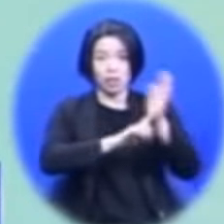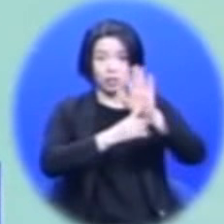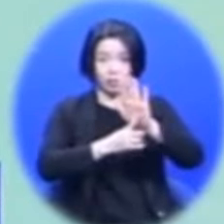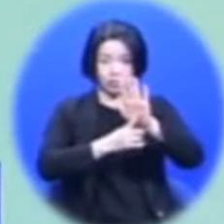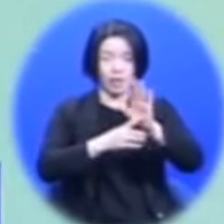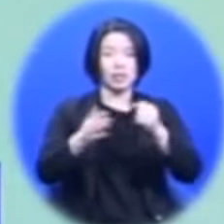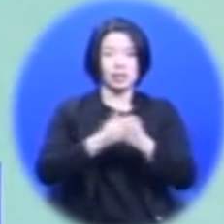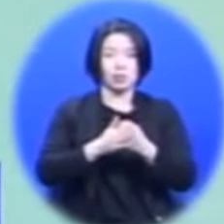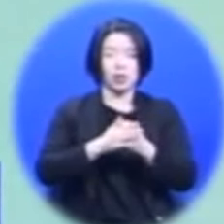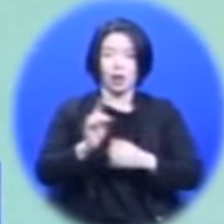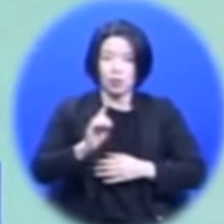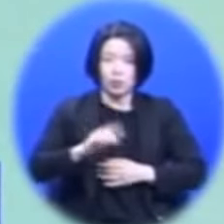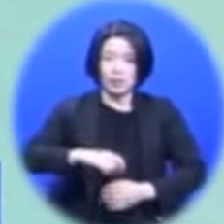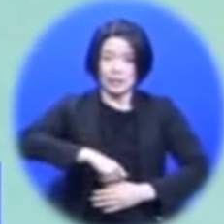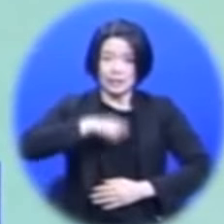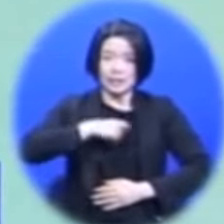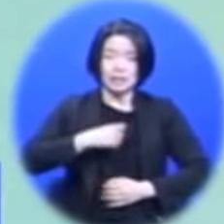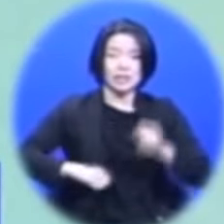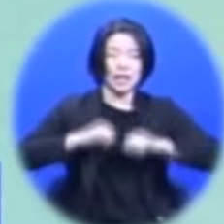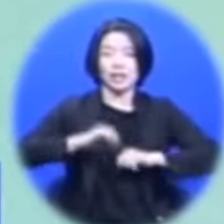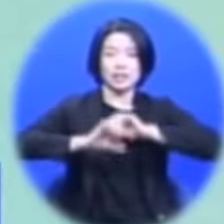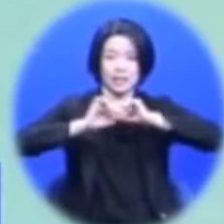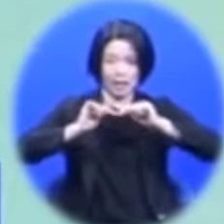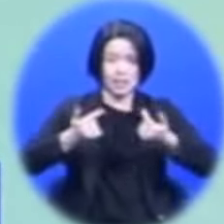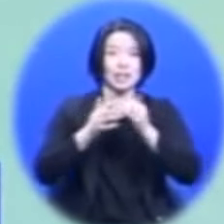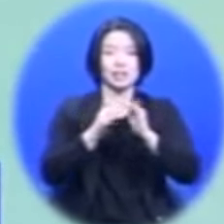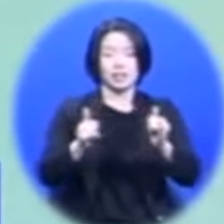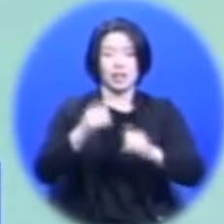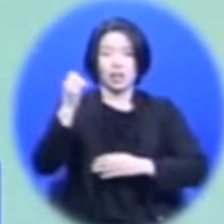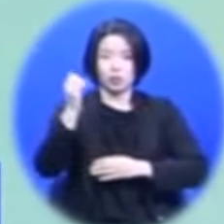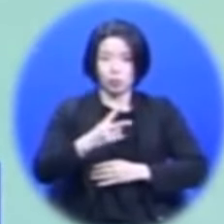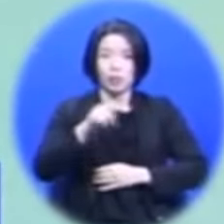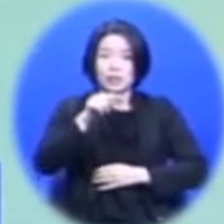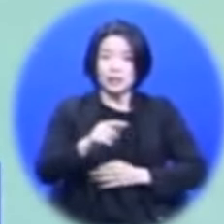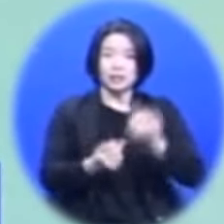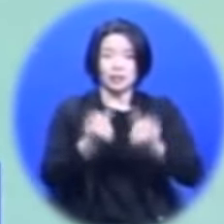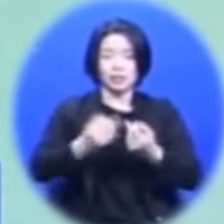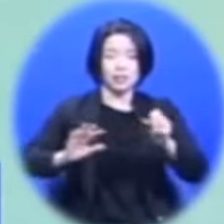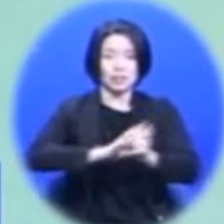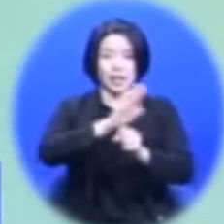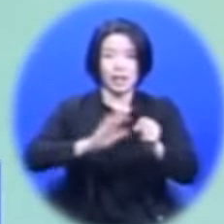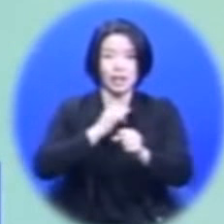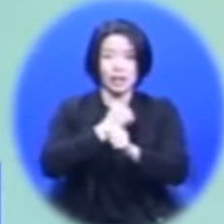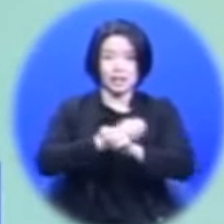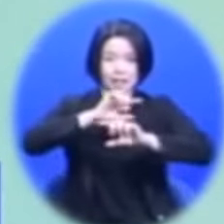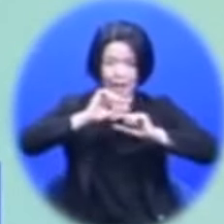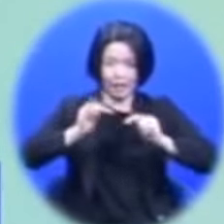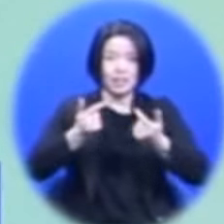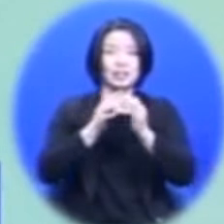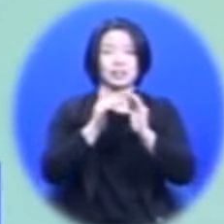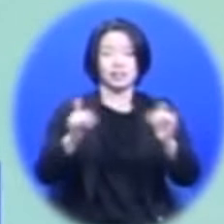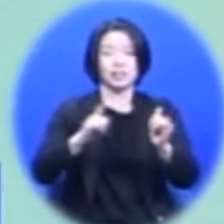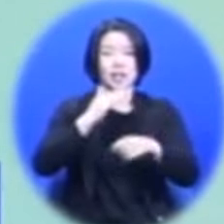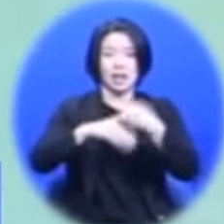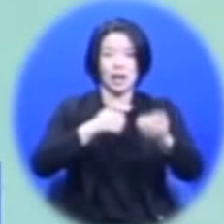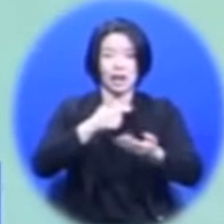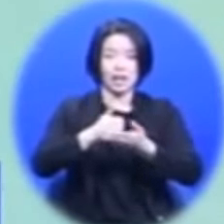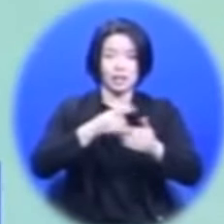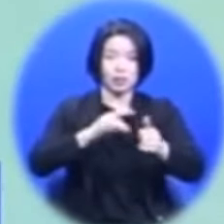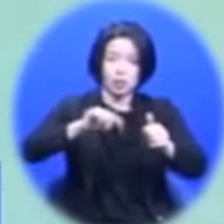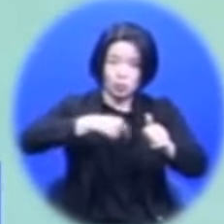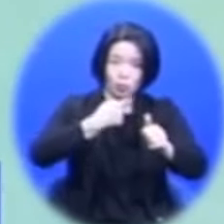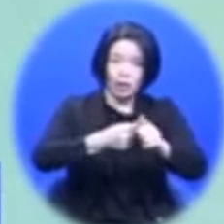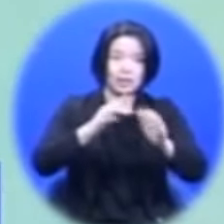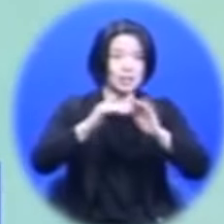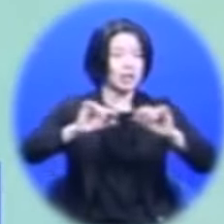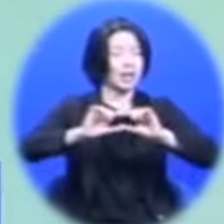드러나나니 무릇 의를 행하지 아니하는 자나 또는 그 형제를 사랑하지 아니하는 자는 하나님께 속하지